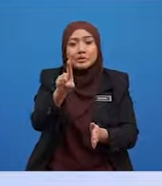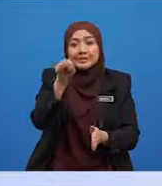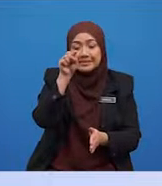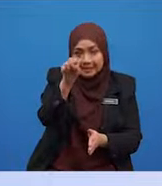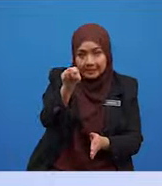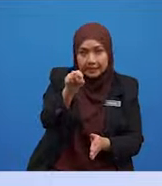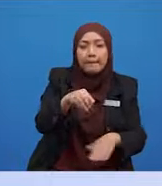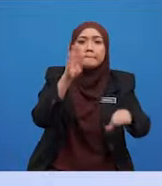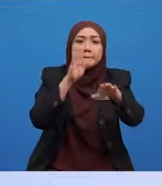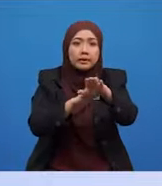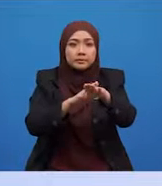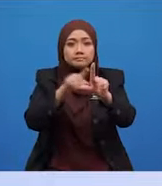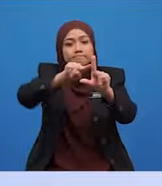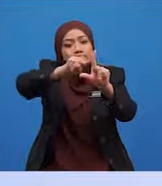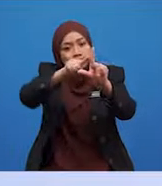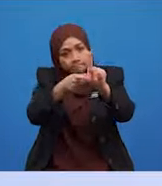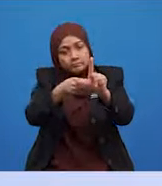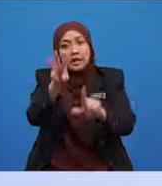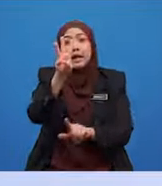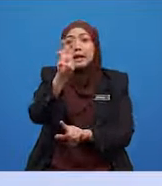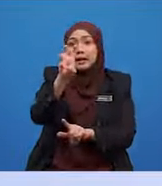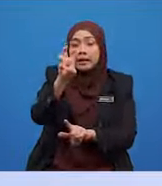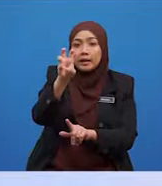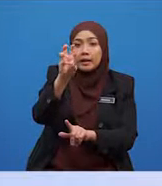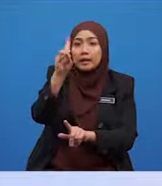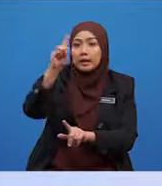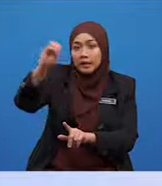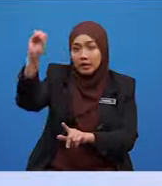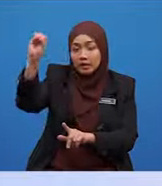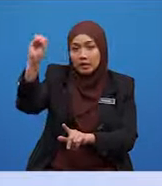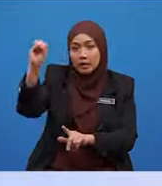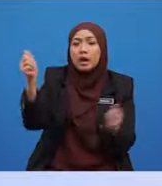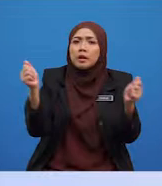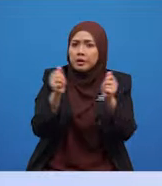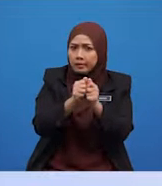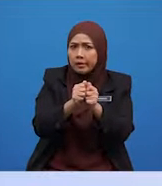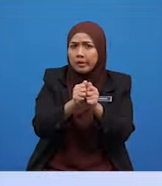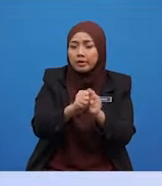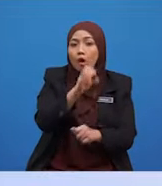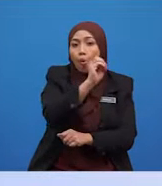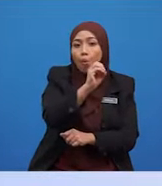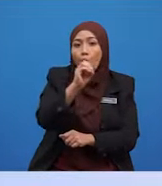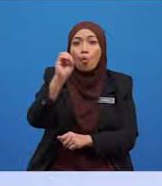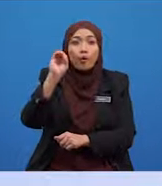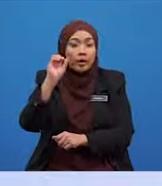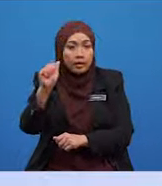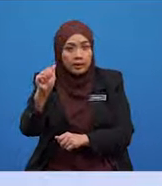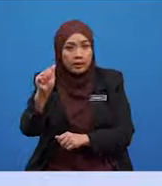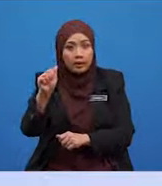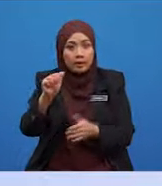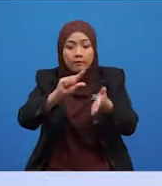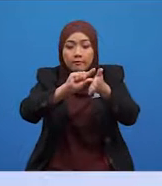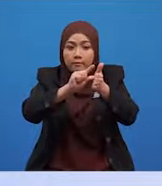sudut 60 darjah dengan jejari OA. Langkah ketiga,